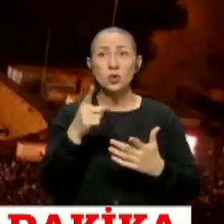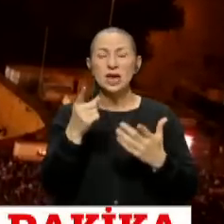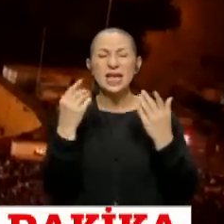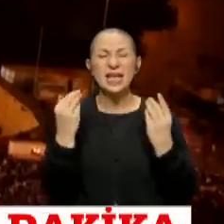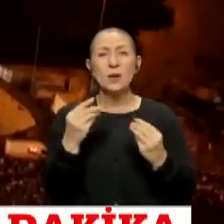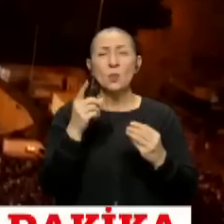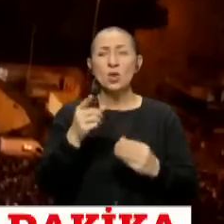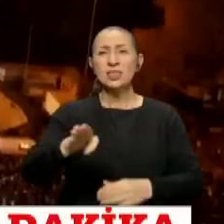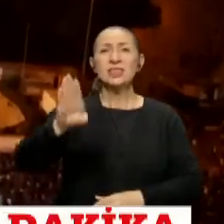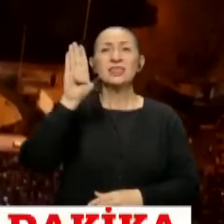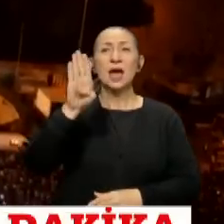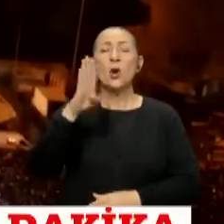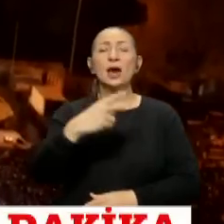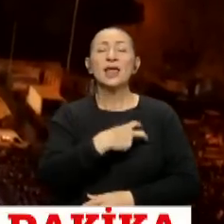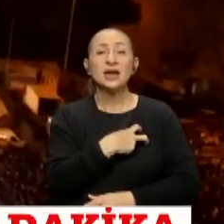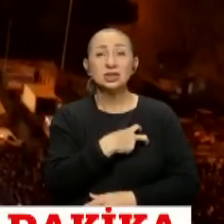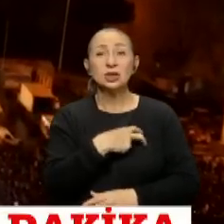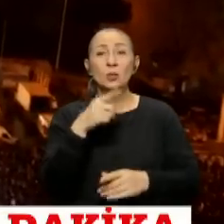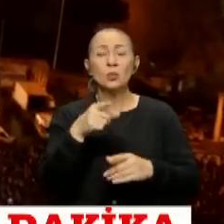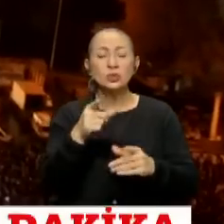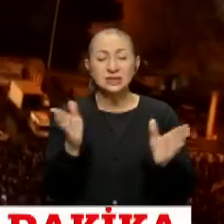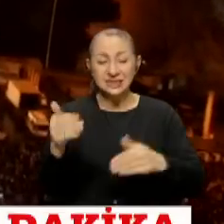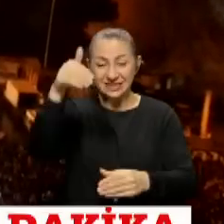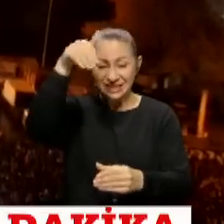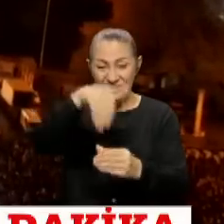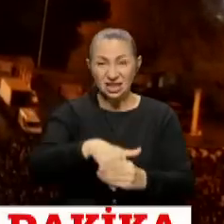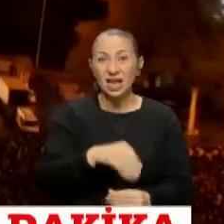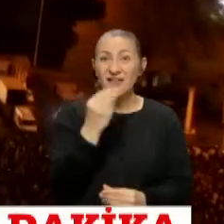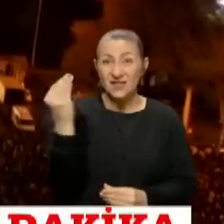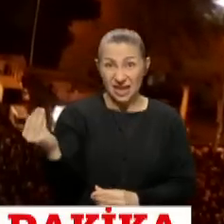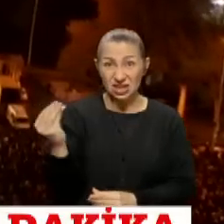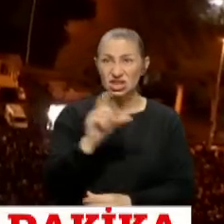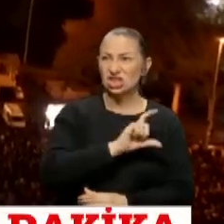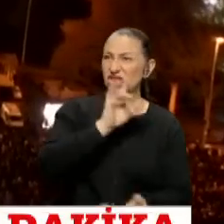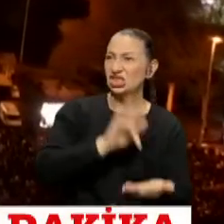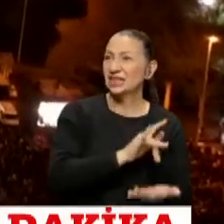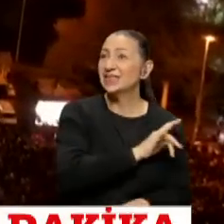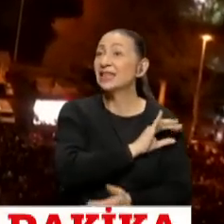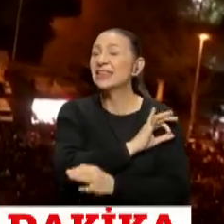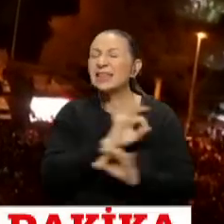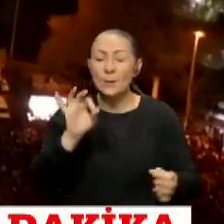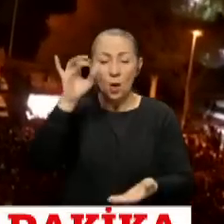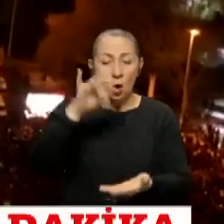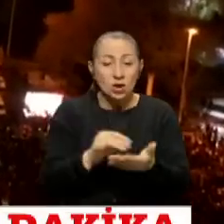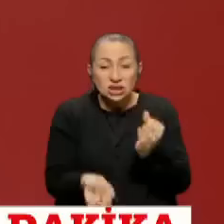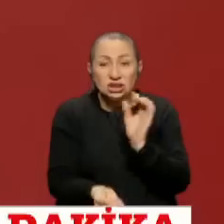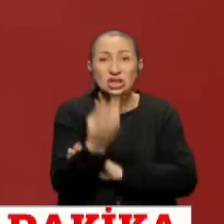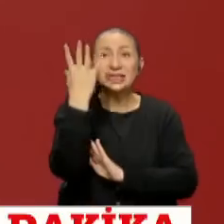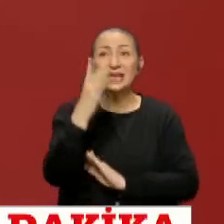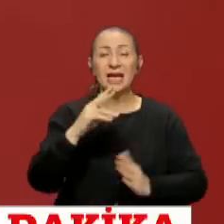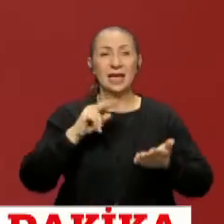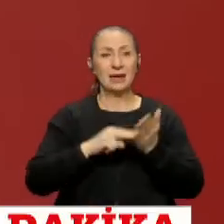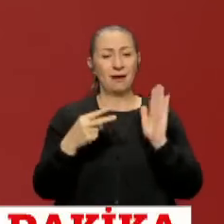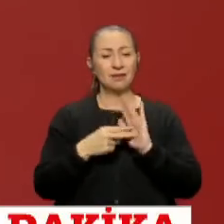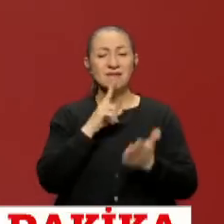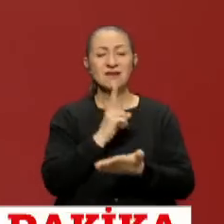iyilik, bu demokrasi aşkı, bu sandıkta verilecek cezanın ortaya konduğu